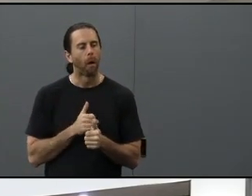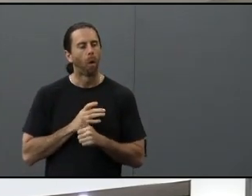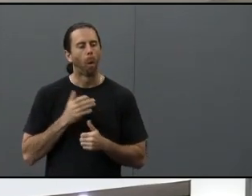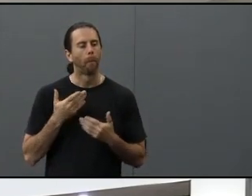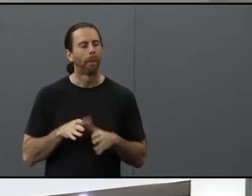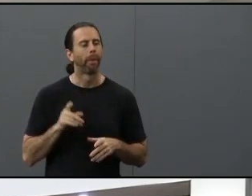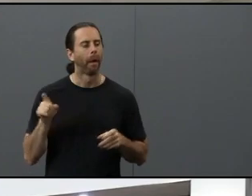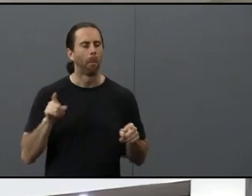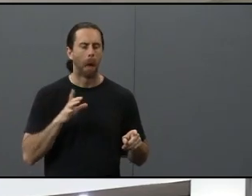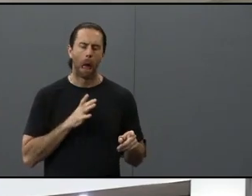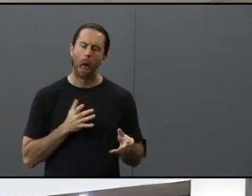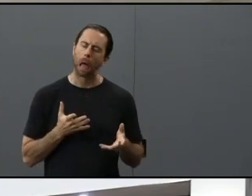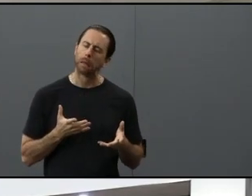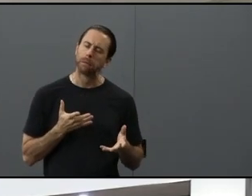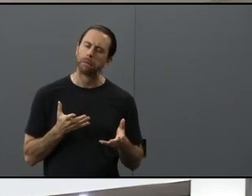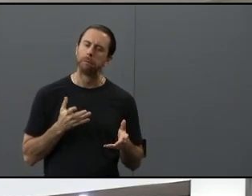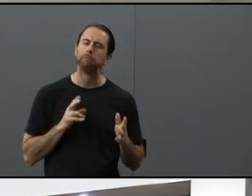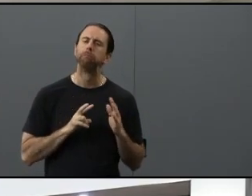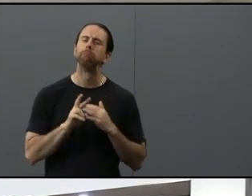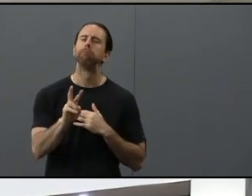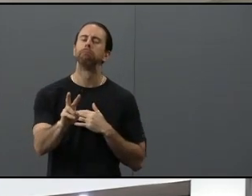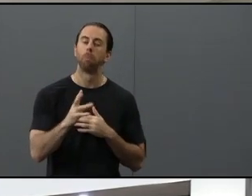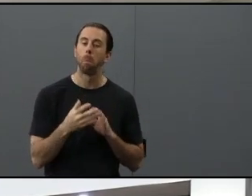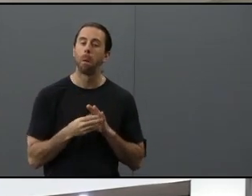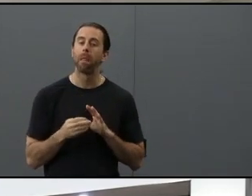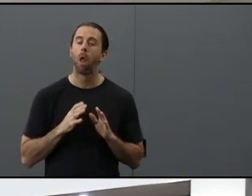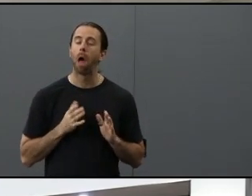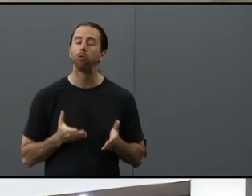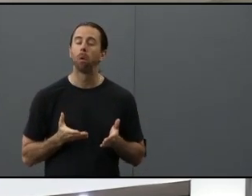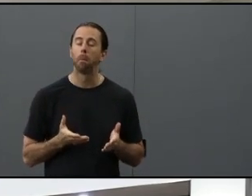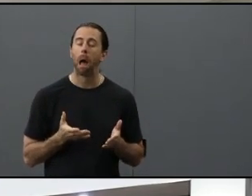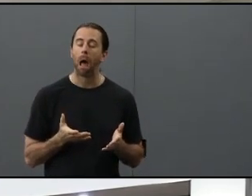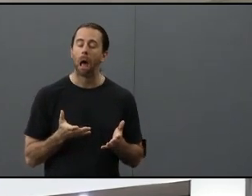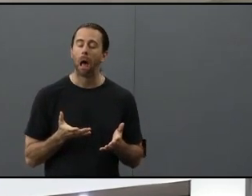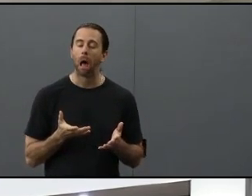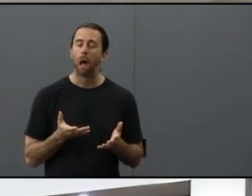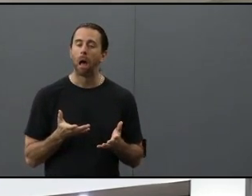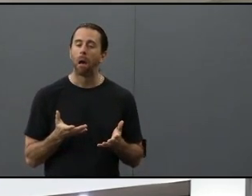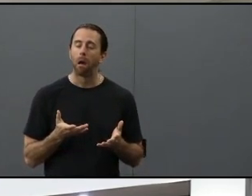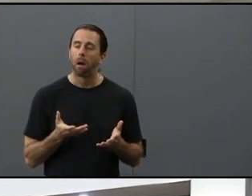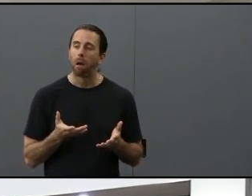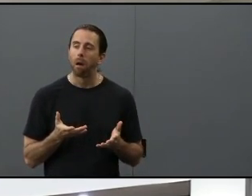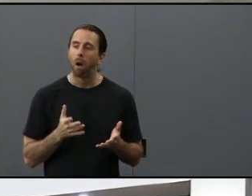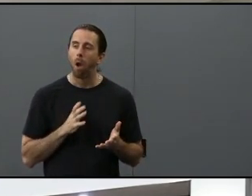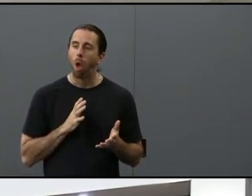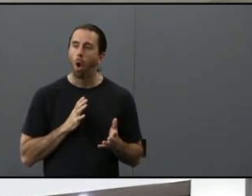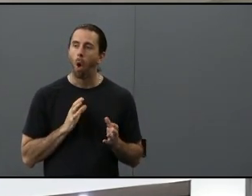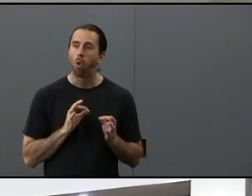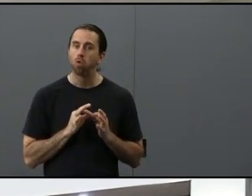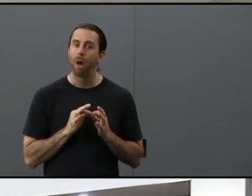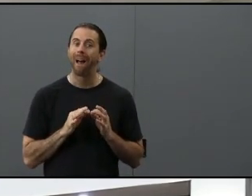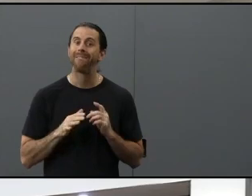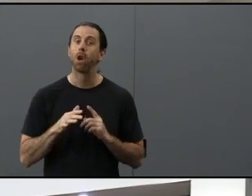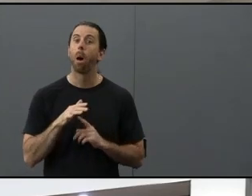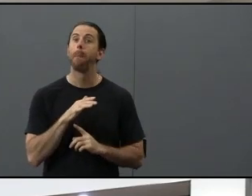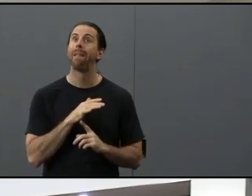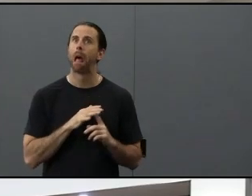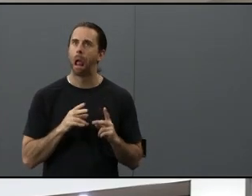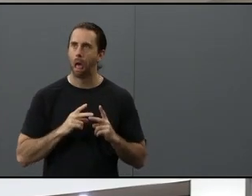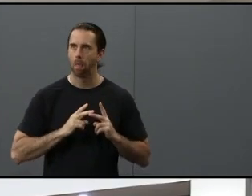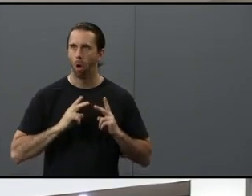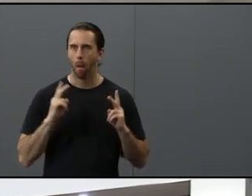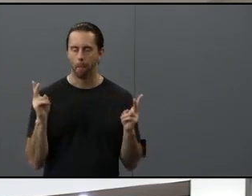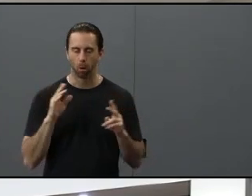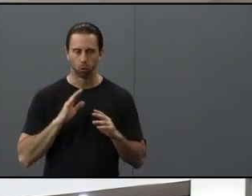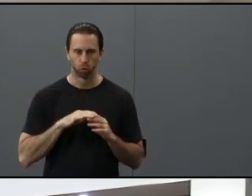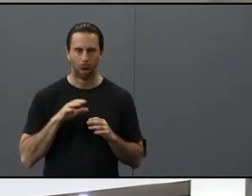là-dessus parce que le modèle qu'on a actuellement il y a un coût environnemental énorme au niveau